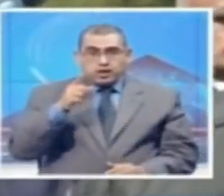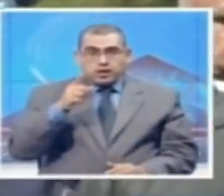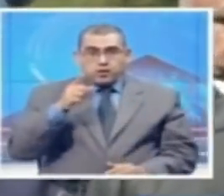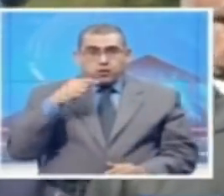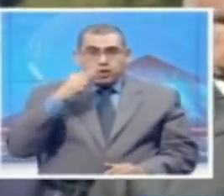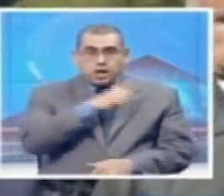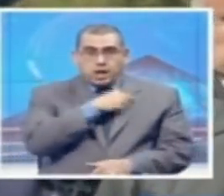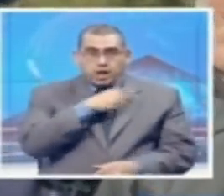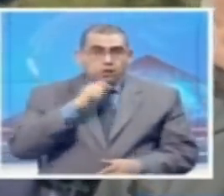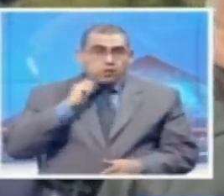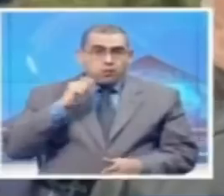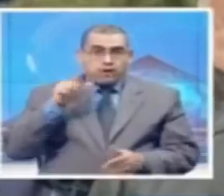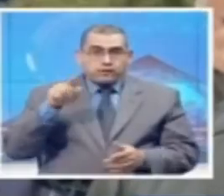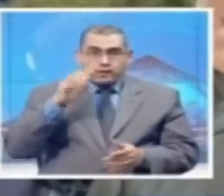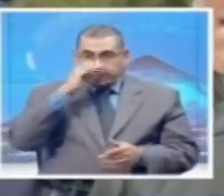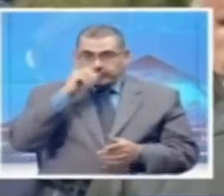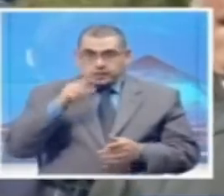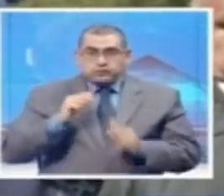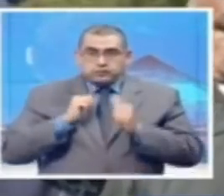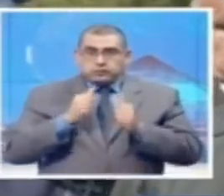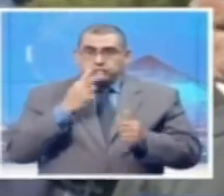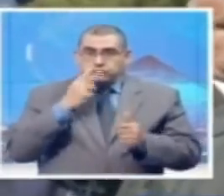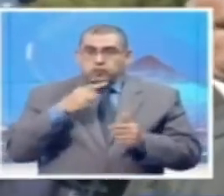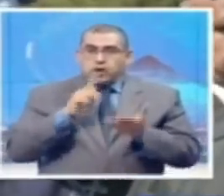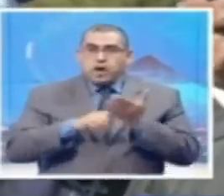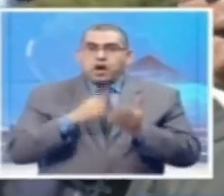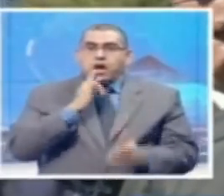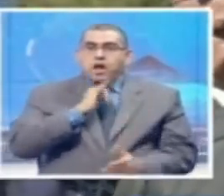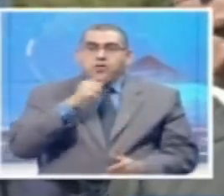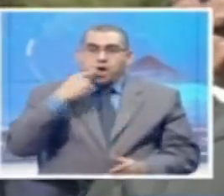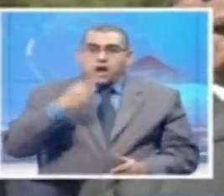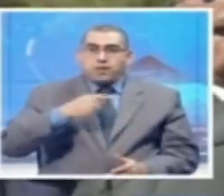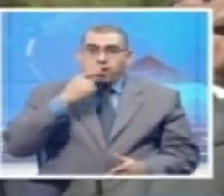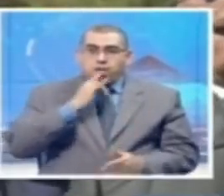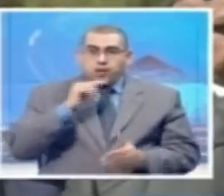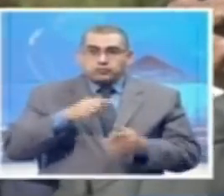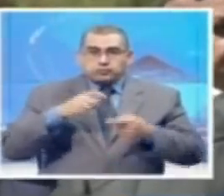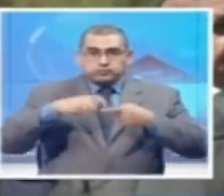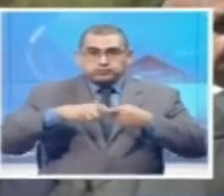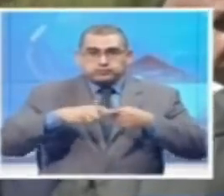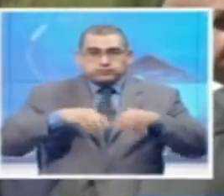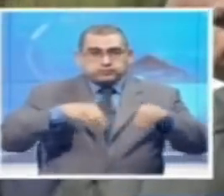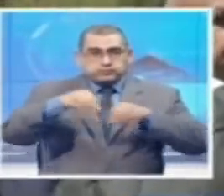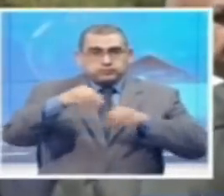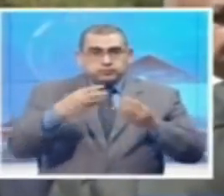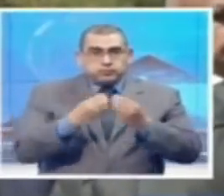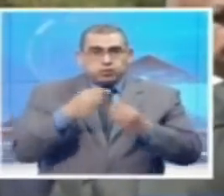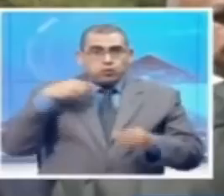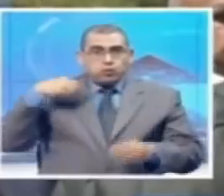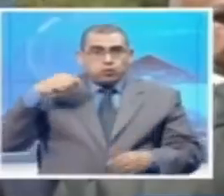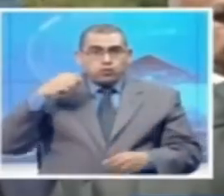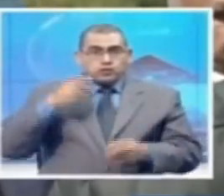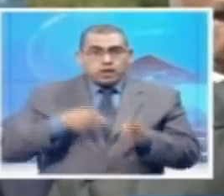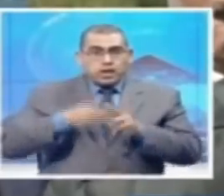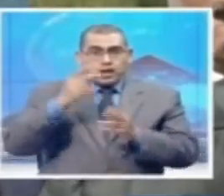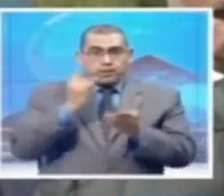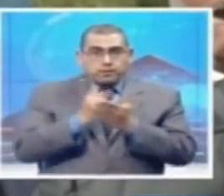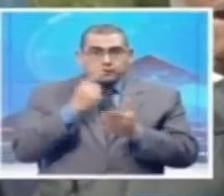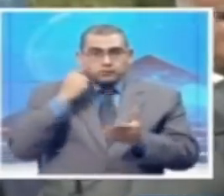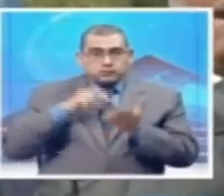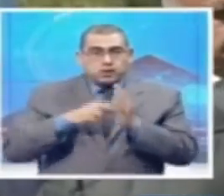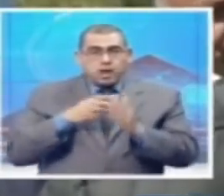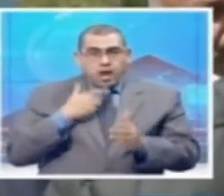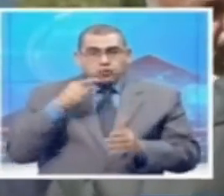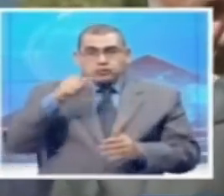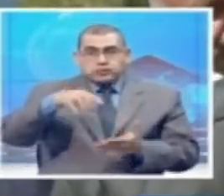اللواء احمد راشد محافظ الجيزه كان بياكد دائما على اهميه التنسيق الدائم مع وزاره الهجره وسياده الوزيره، بحيث ان احنا